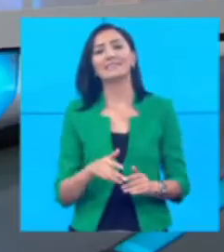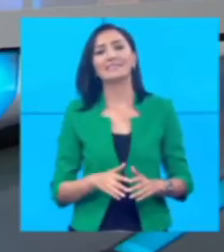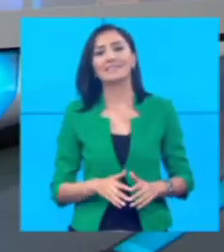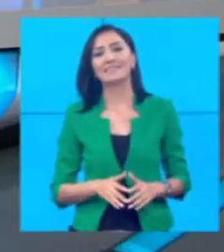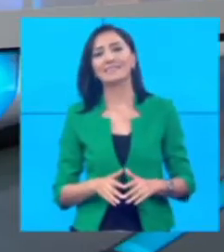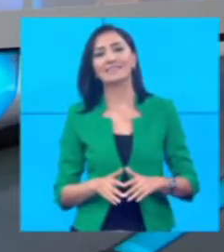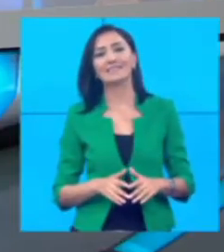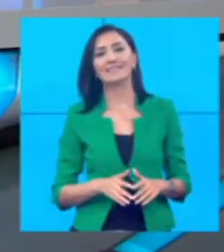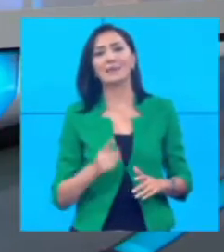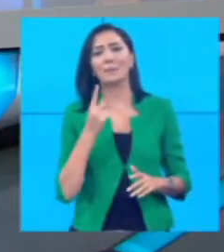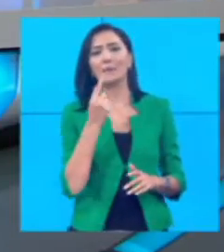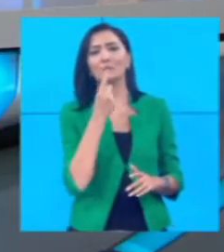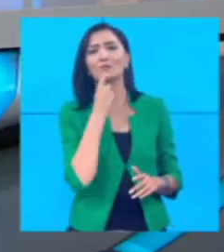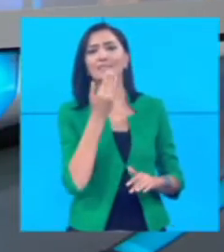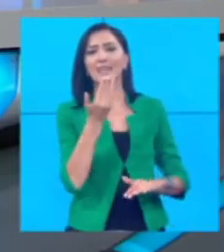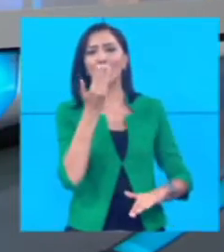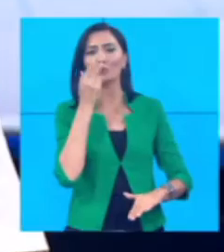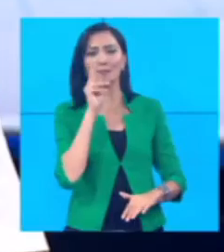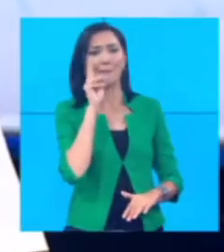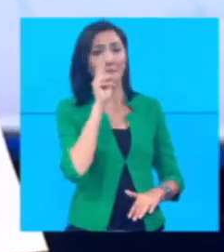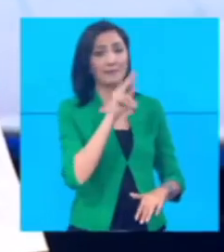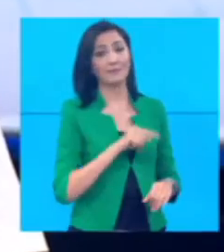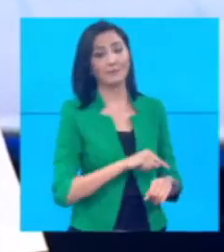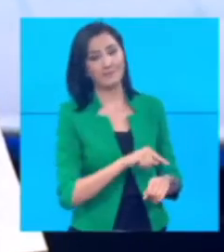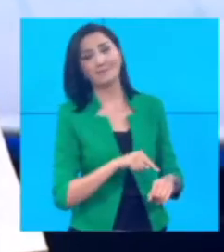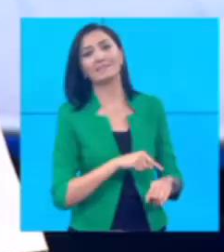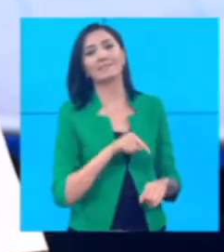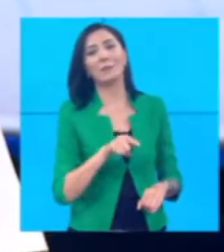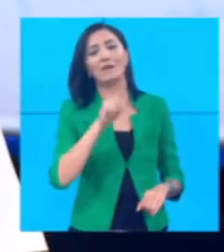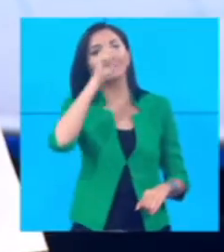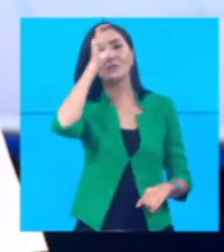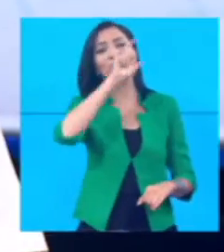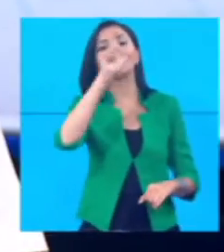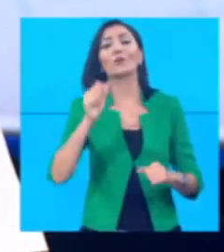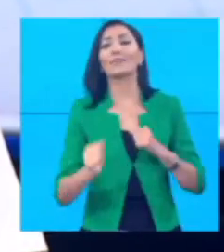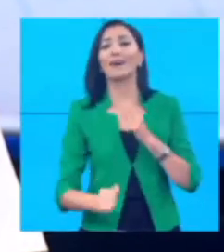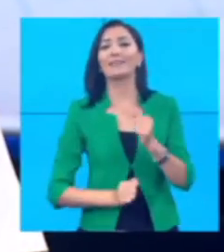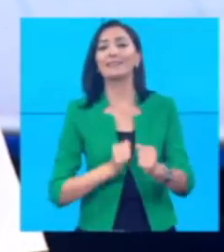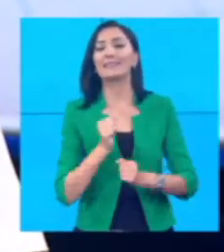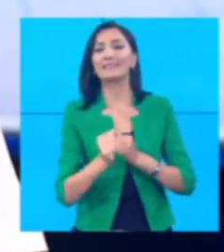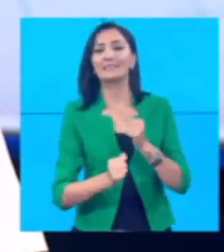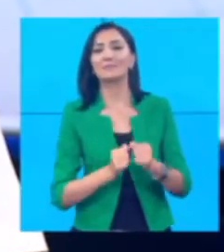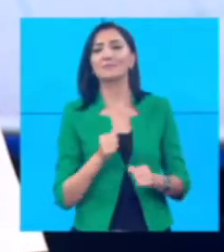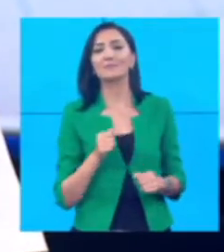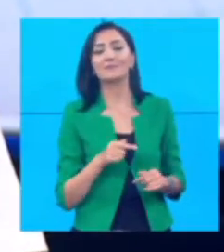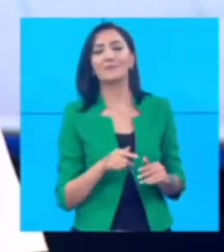Valla 1,5 sene öncesine baktığımız zaman Türkiye'de atletizmde